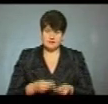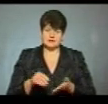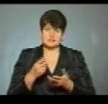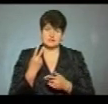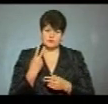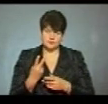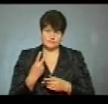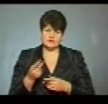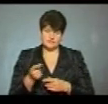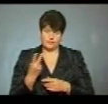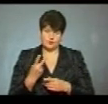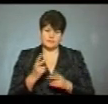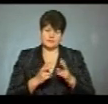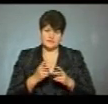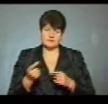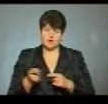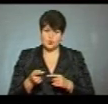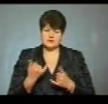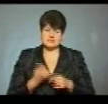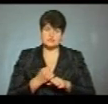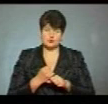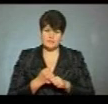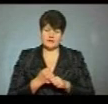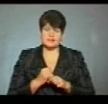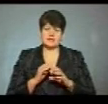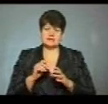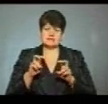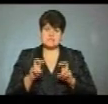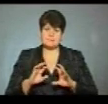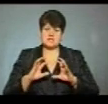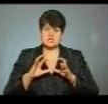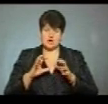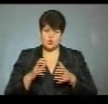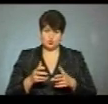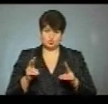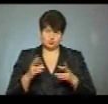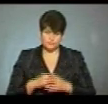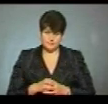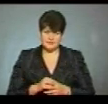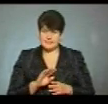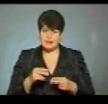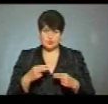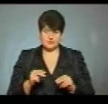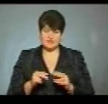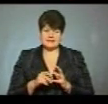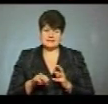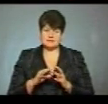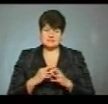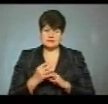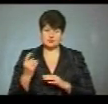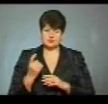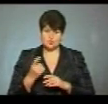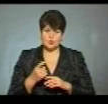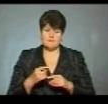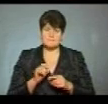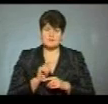Тернополі сьогодні. Це зробили на засіданні міжнародного трейд-клубу. Не продавати землю сільськогосподарського призначення